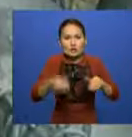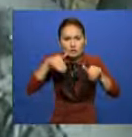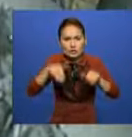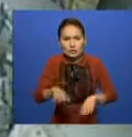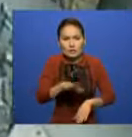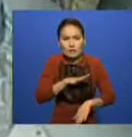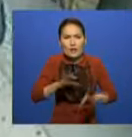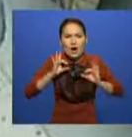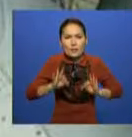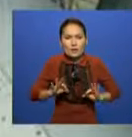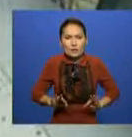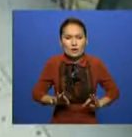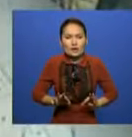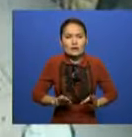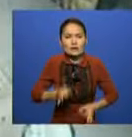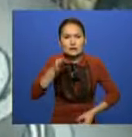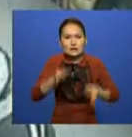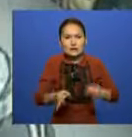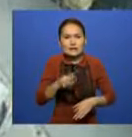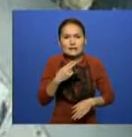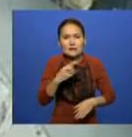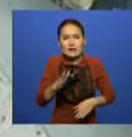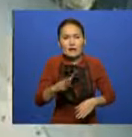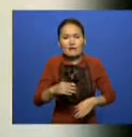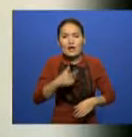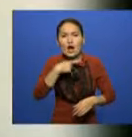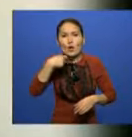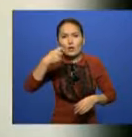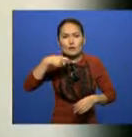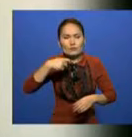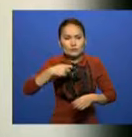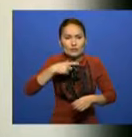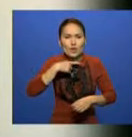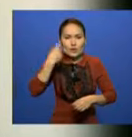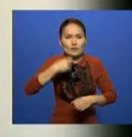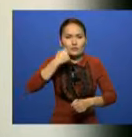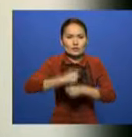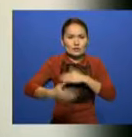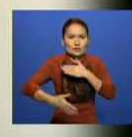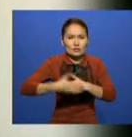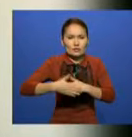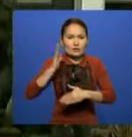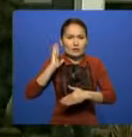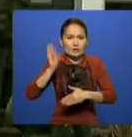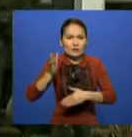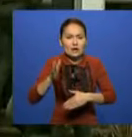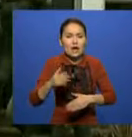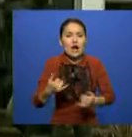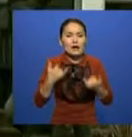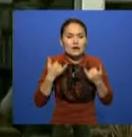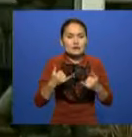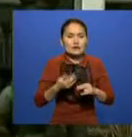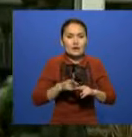сайланады. Прокурор Царнаевқа өлім жазасын беруді талап етпек. Осының алдында күдіктінің адвокаттары бұл отырысты басқа қалада өткізуді ұсынған